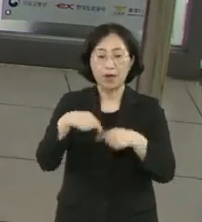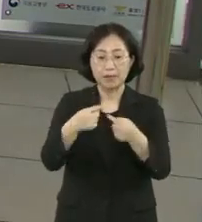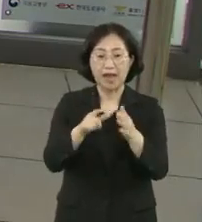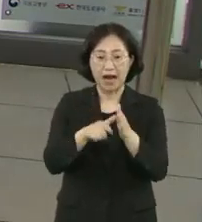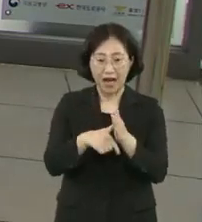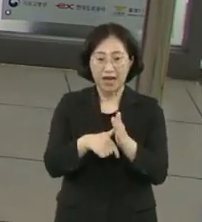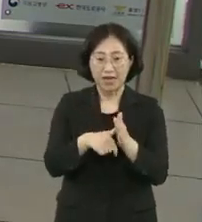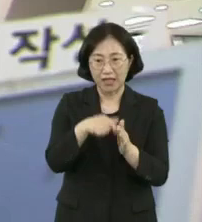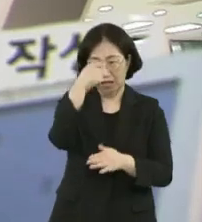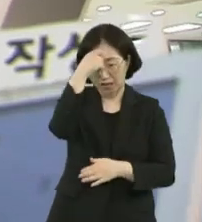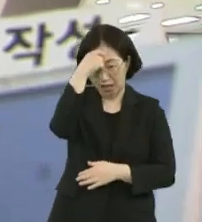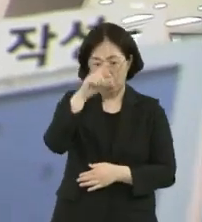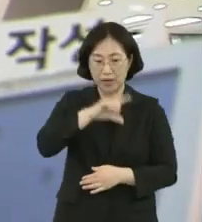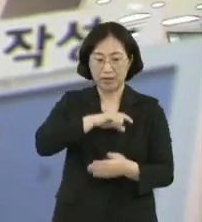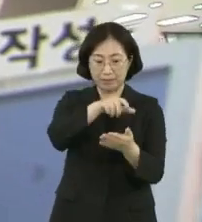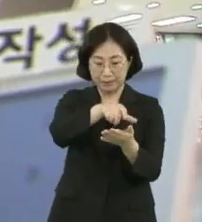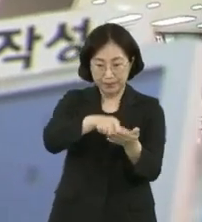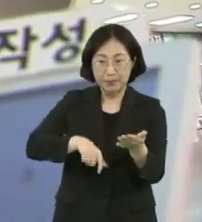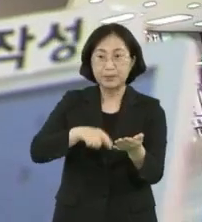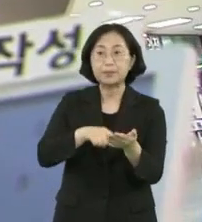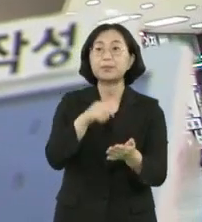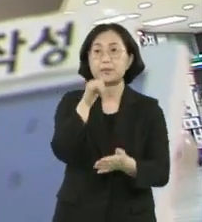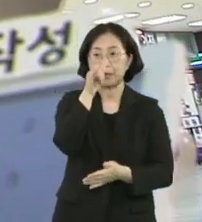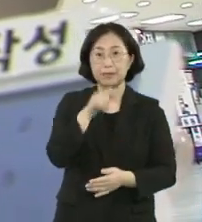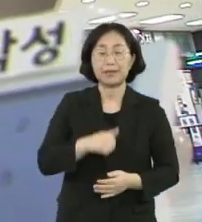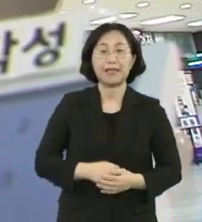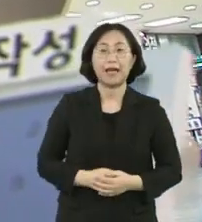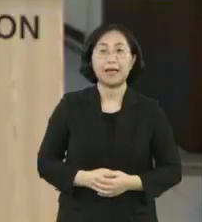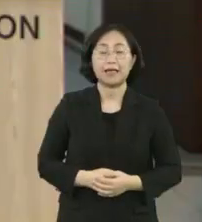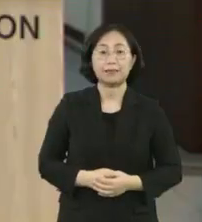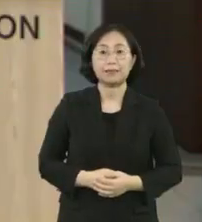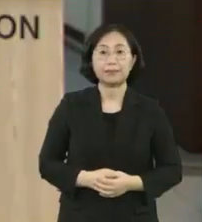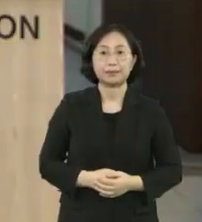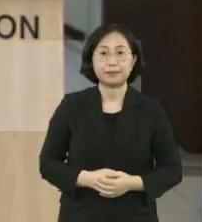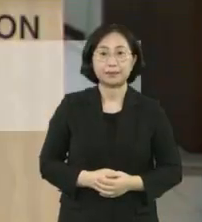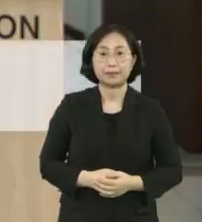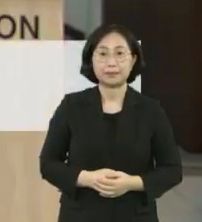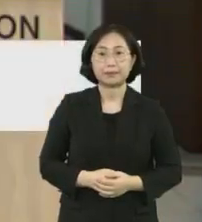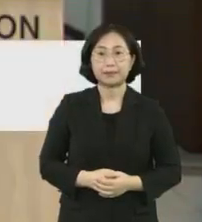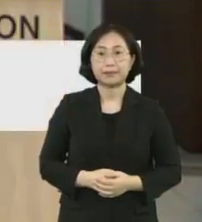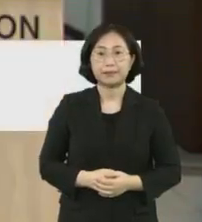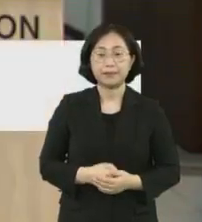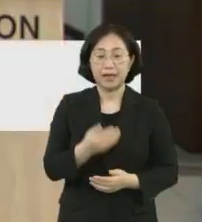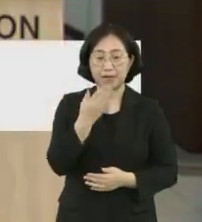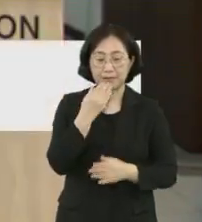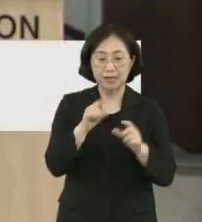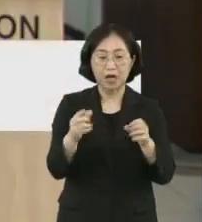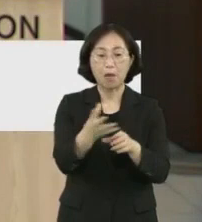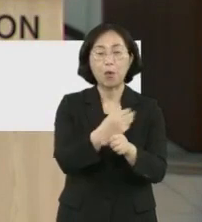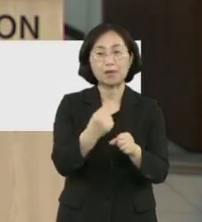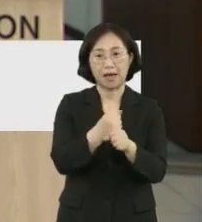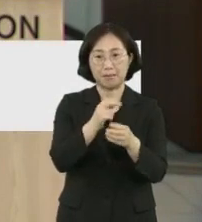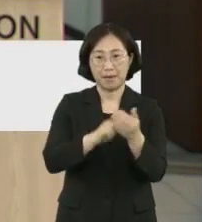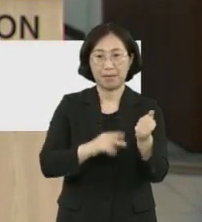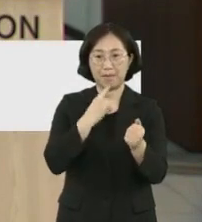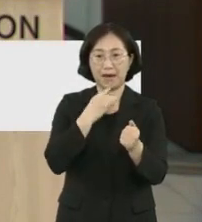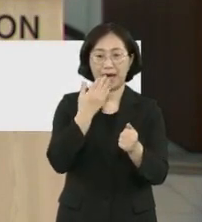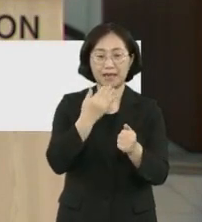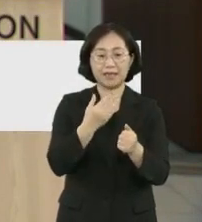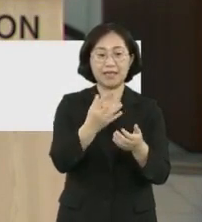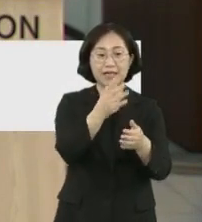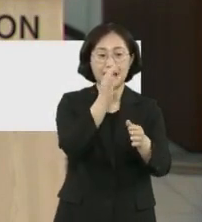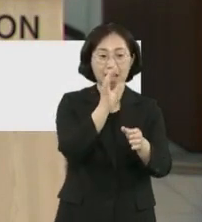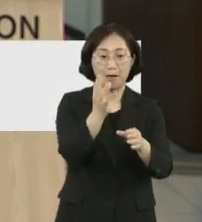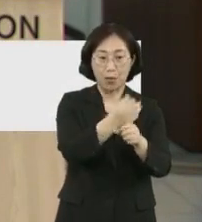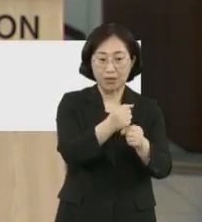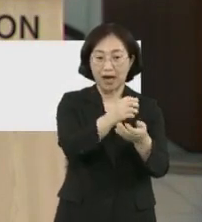측정과 출입 명부 작성도 꼼꼼하게 진행됩니다. 음식을 포장 판매만 가능하오니까 음식은 차 안에서